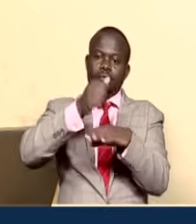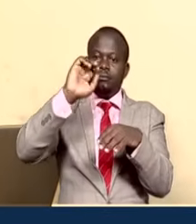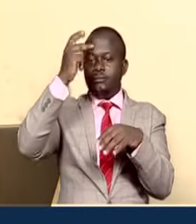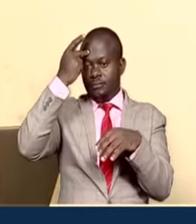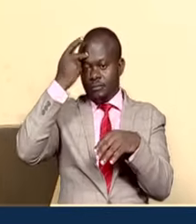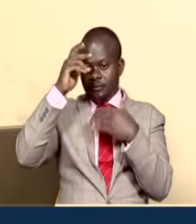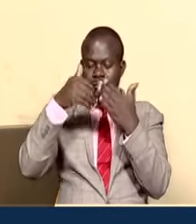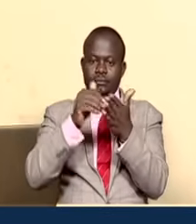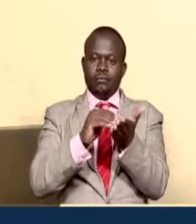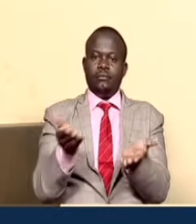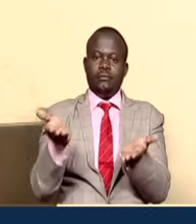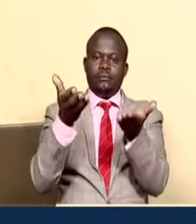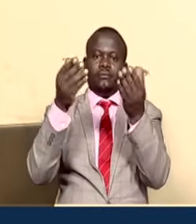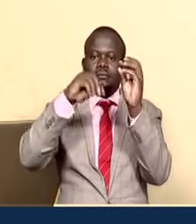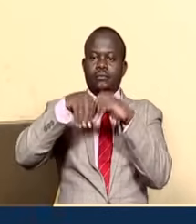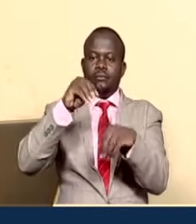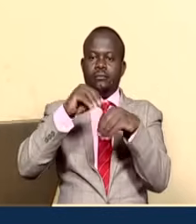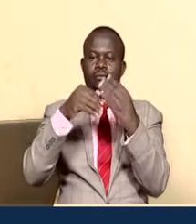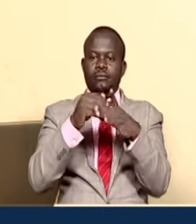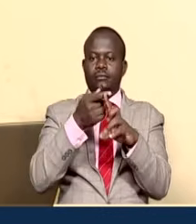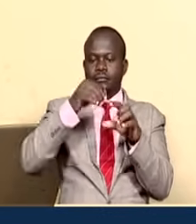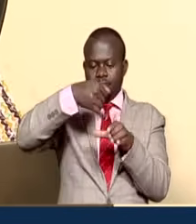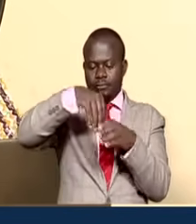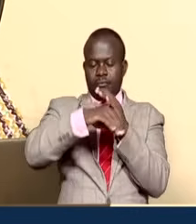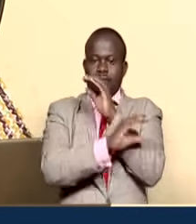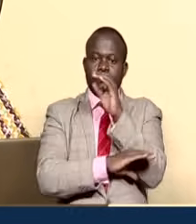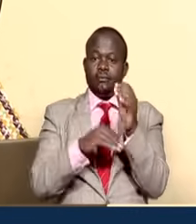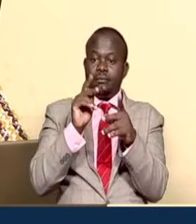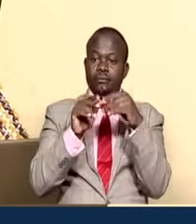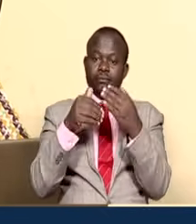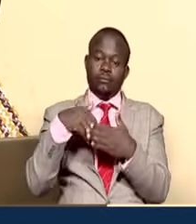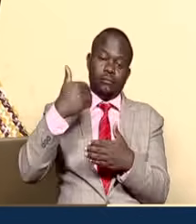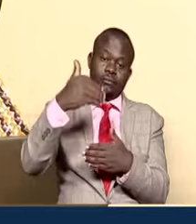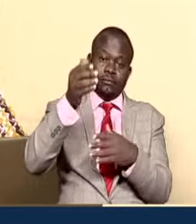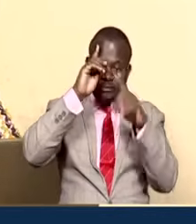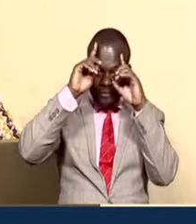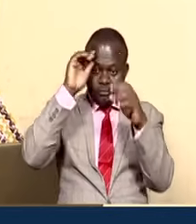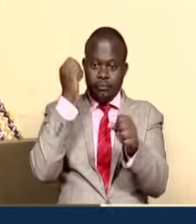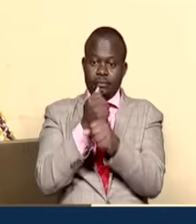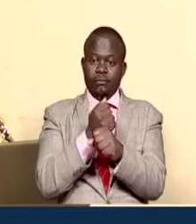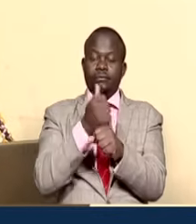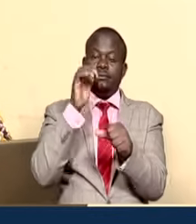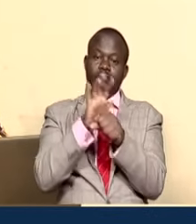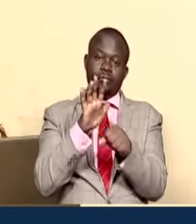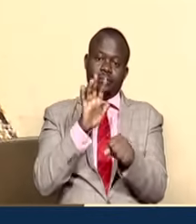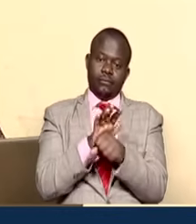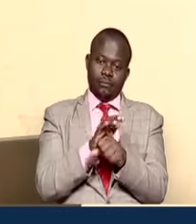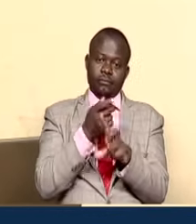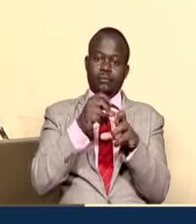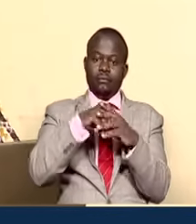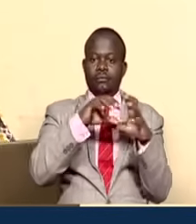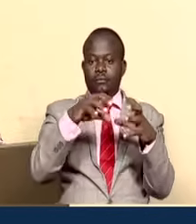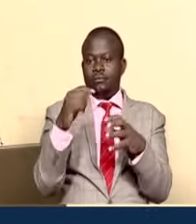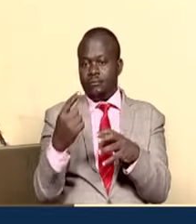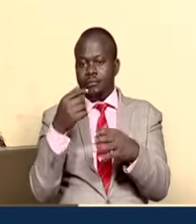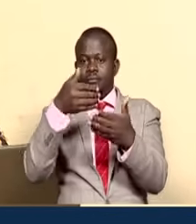politike ryo kuzamura umusaruro uturuka hagati mu gihugu. Abagenda bihangira imirimo ni benshi, abava ku cyiciro kimwe